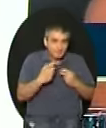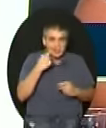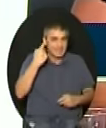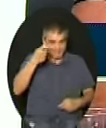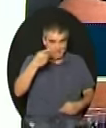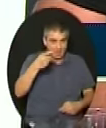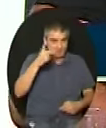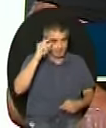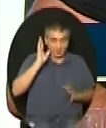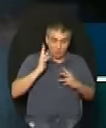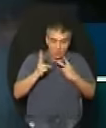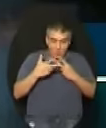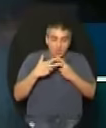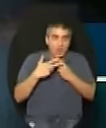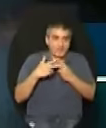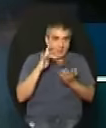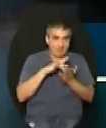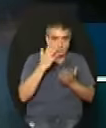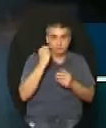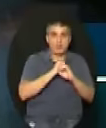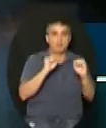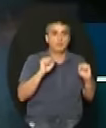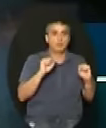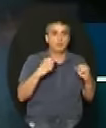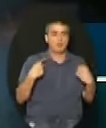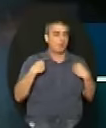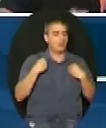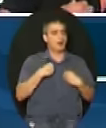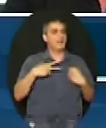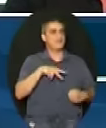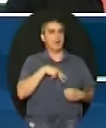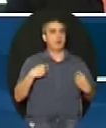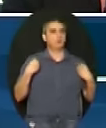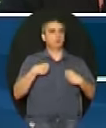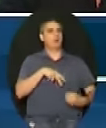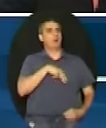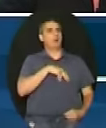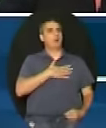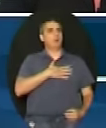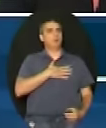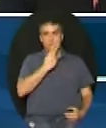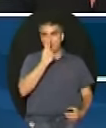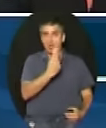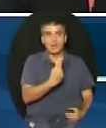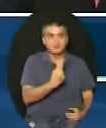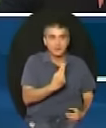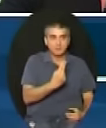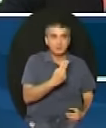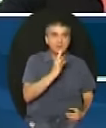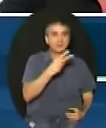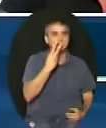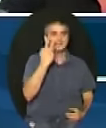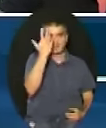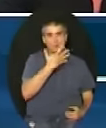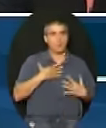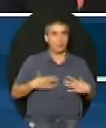שאתה מדבר עליה, כל כך קרובה למקום שבו היה הפיגוע. חליפת האחריות נחתה עליו. אתה ראית את זה גם בשפת